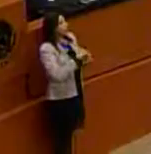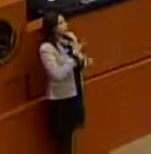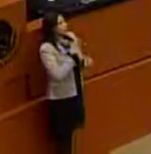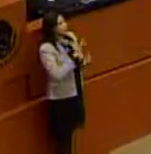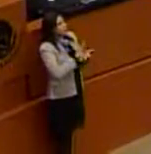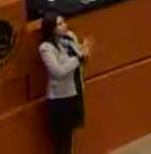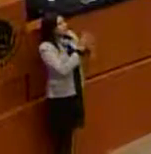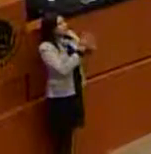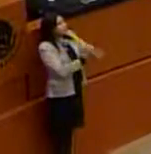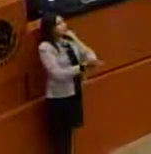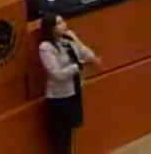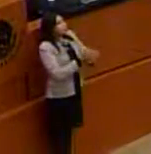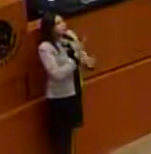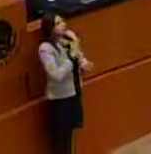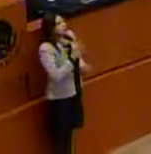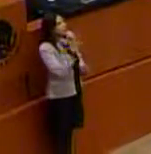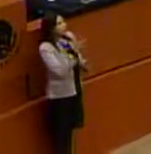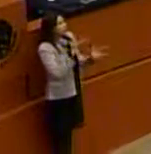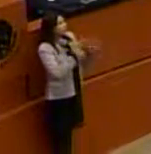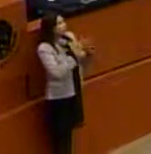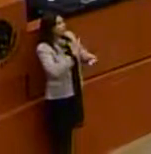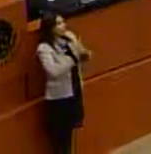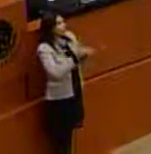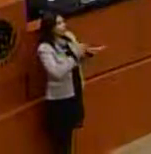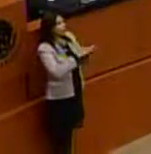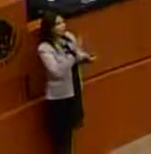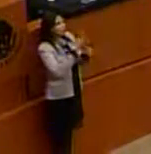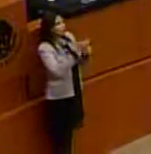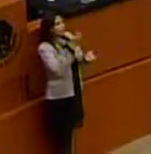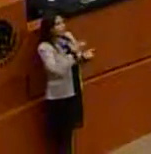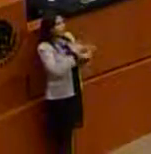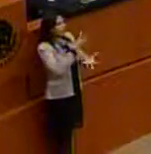monde plus écologique, soit moins avide en ressources naturelles et